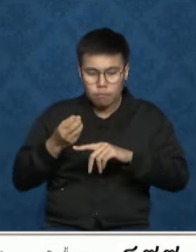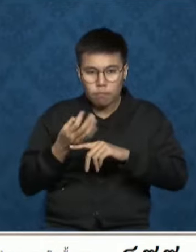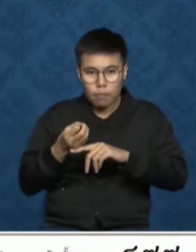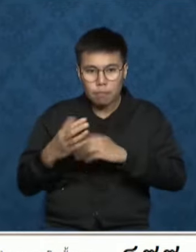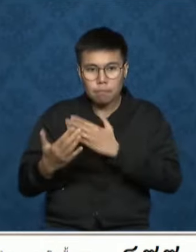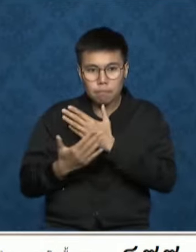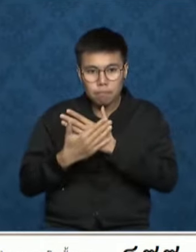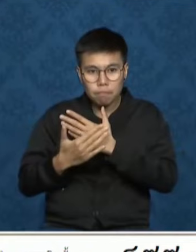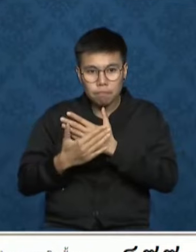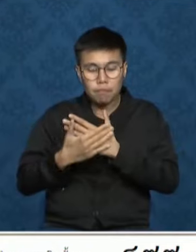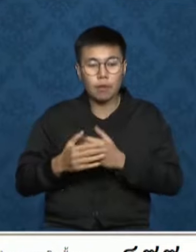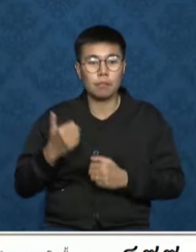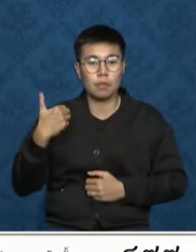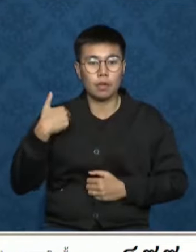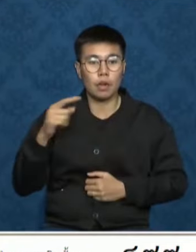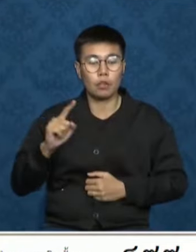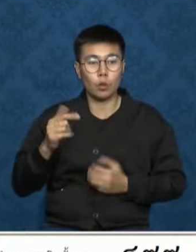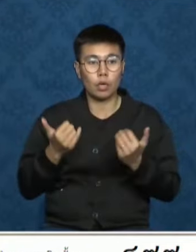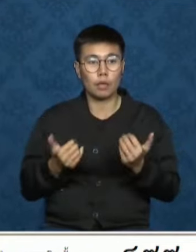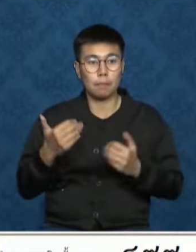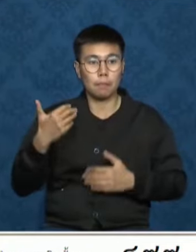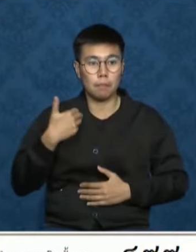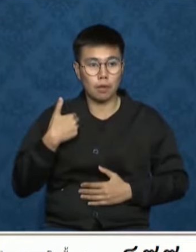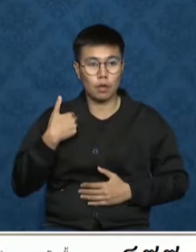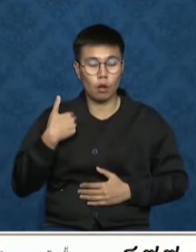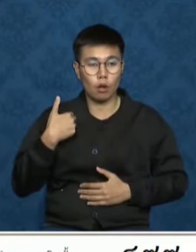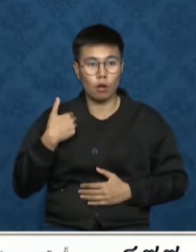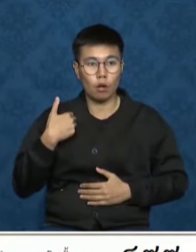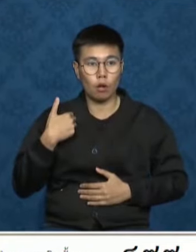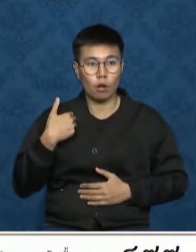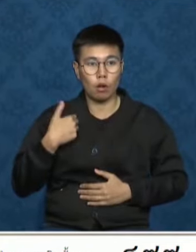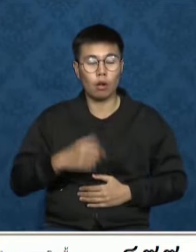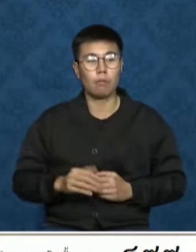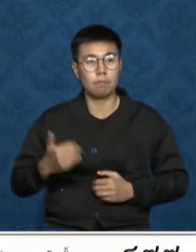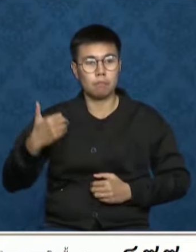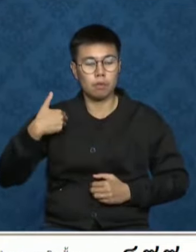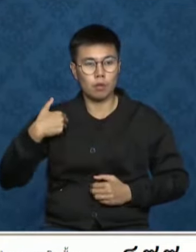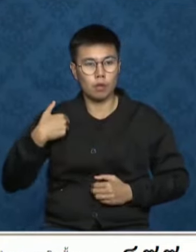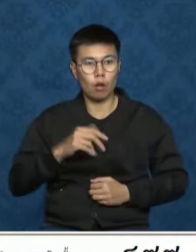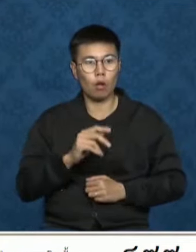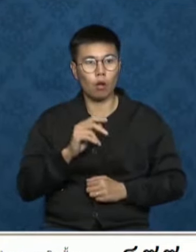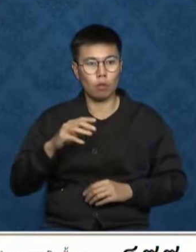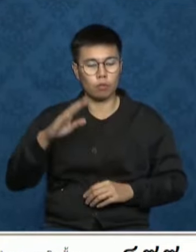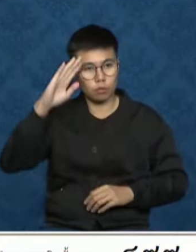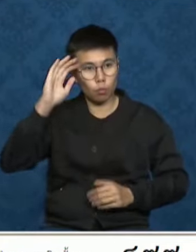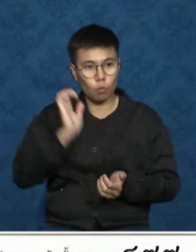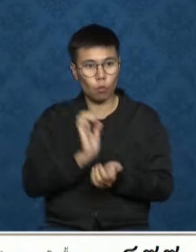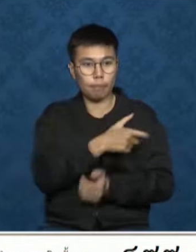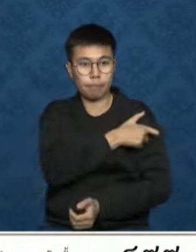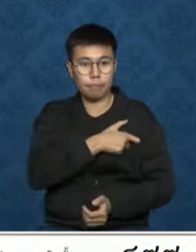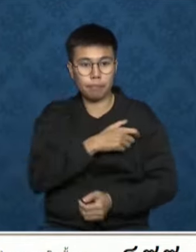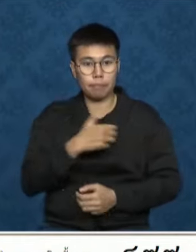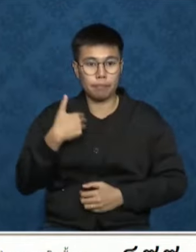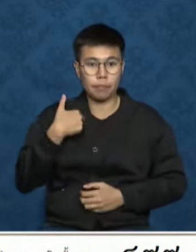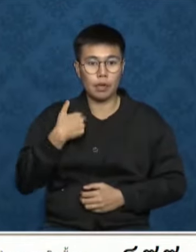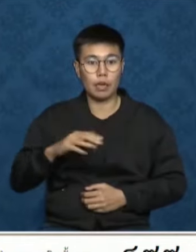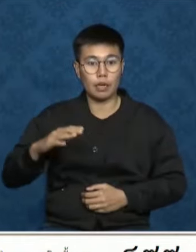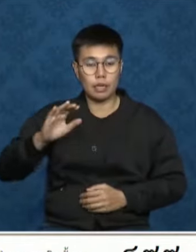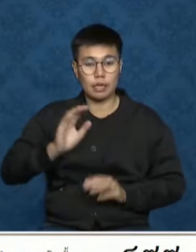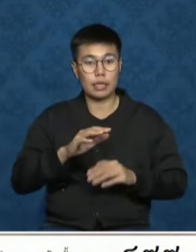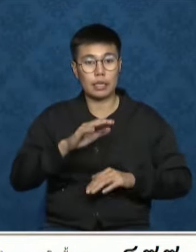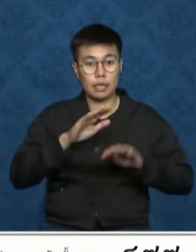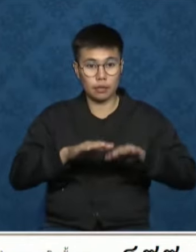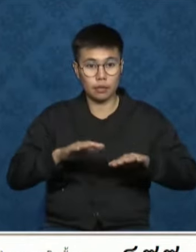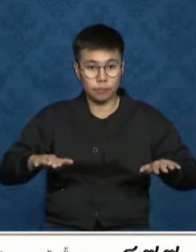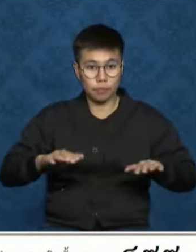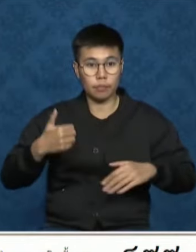ไหมเพรวปจจบันนี้เราก็เห็นมีกองปราบหลายคดีแล้เกินมีกองปรบทางด้านเด็กกองปราบเรื่